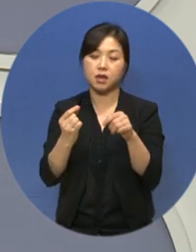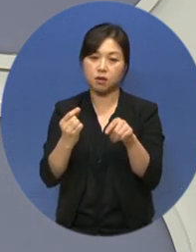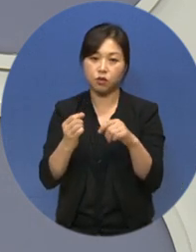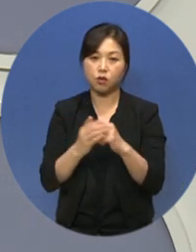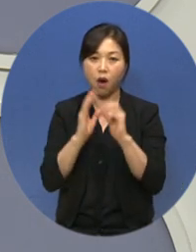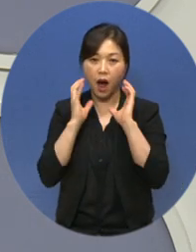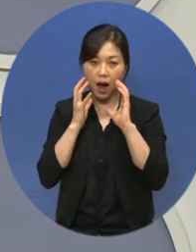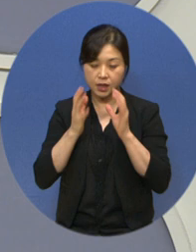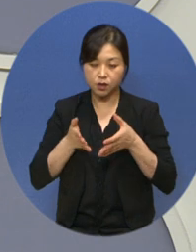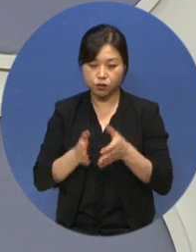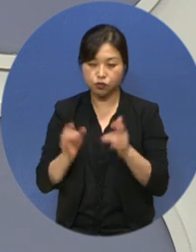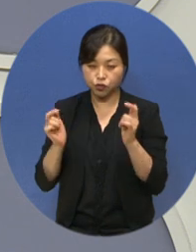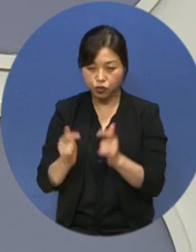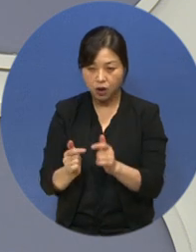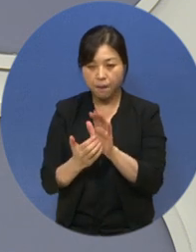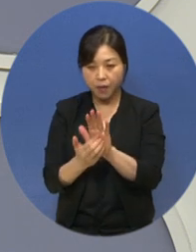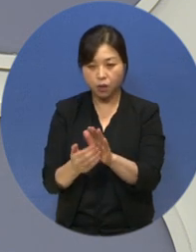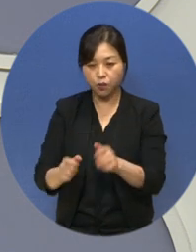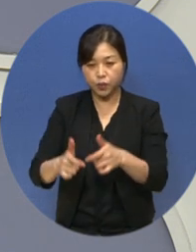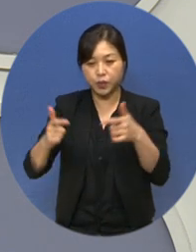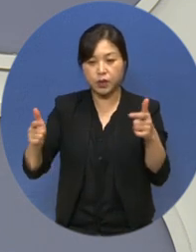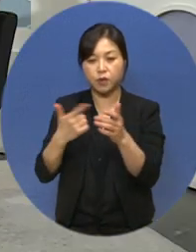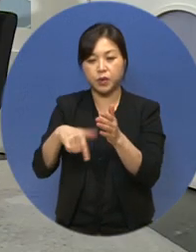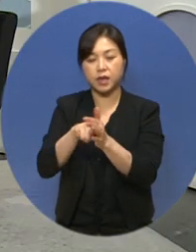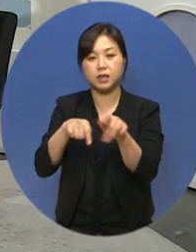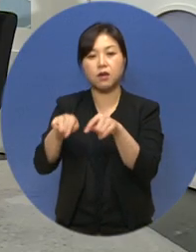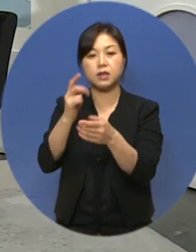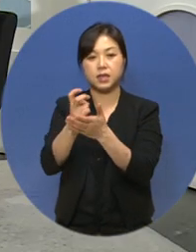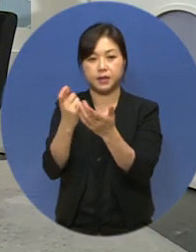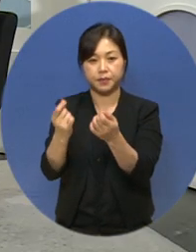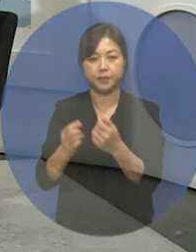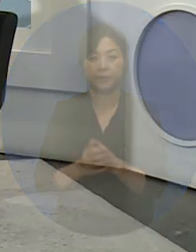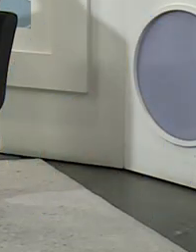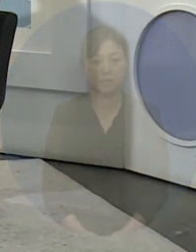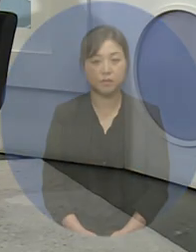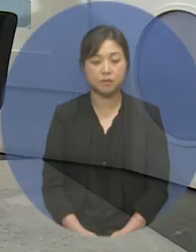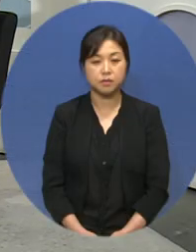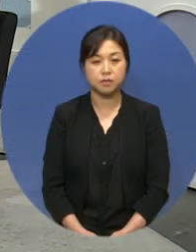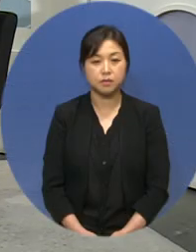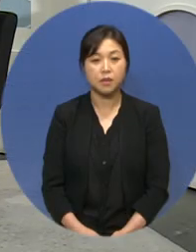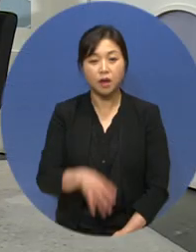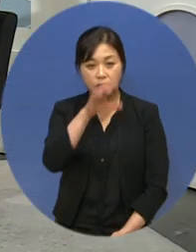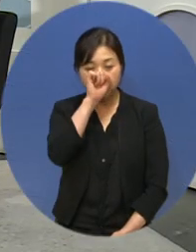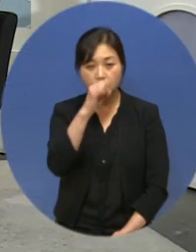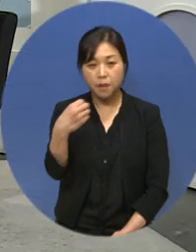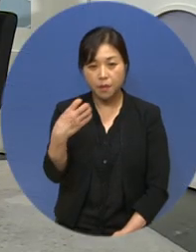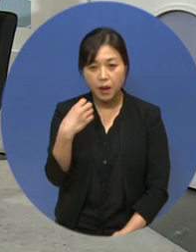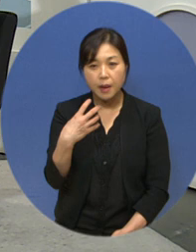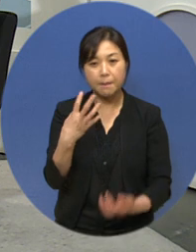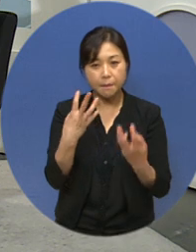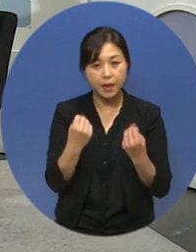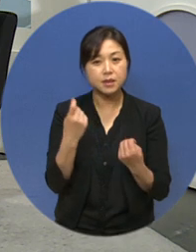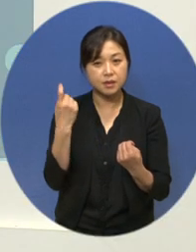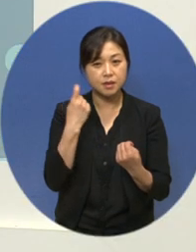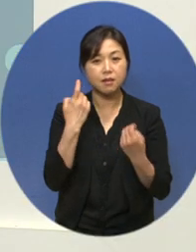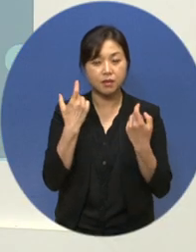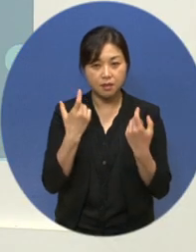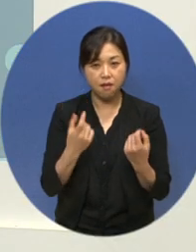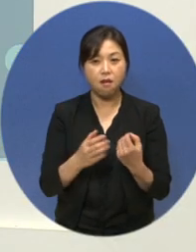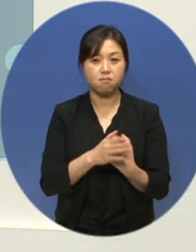정책이다 라는 말씀은 됩니다 예 지금 좋은 말씀을 많이 들었습니다 아직 당차고